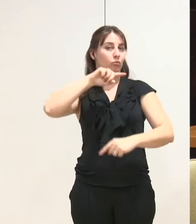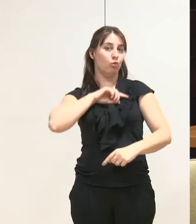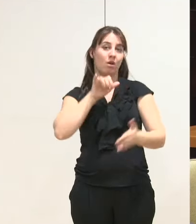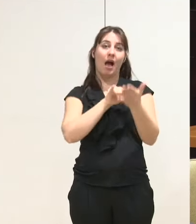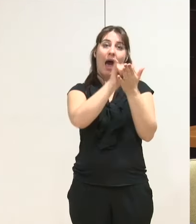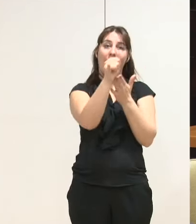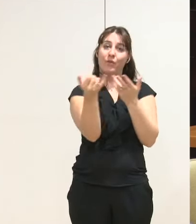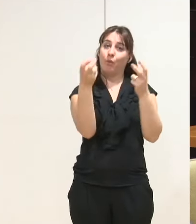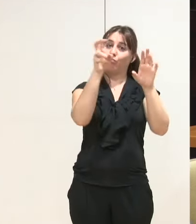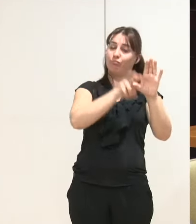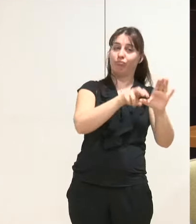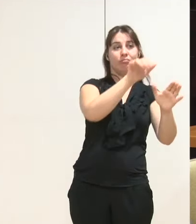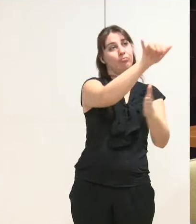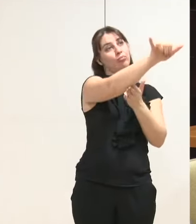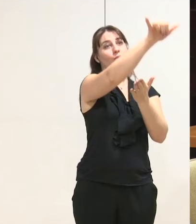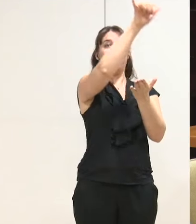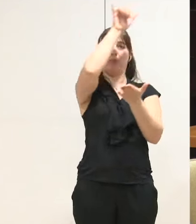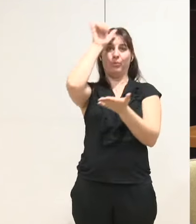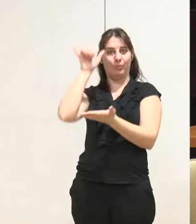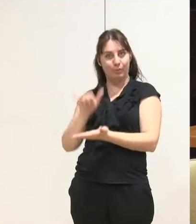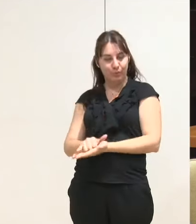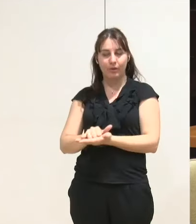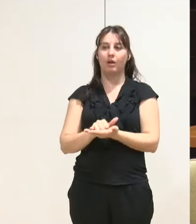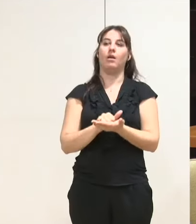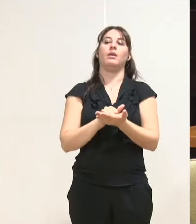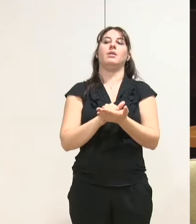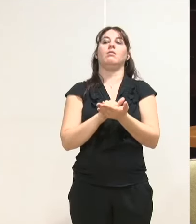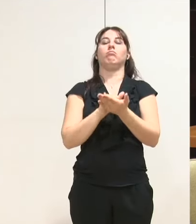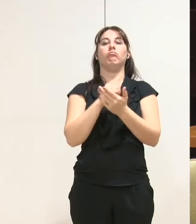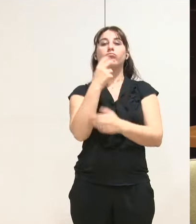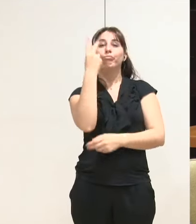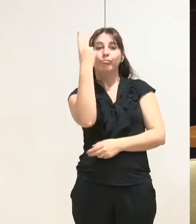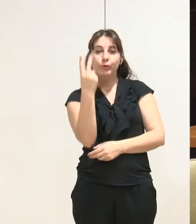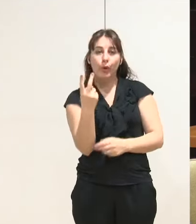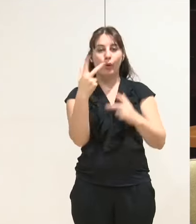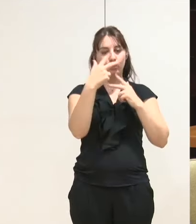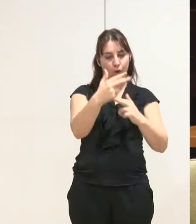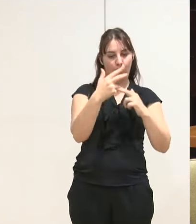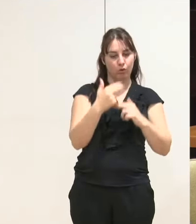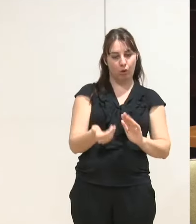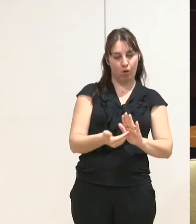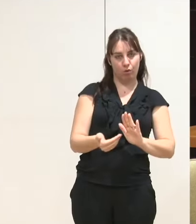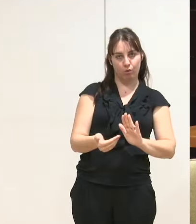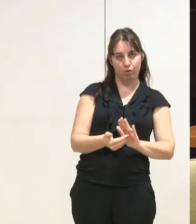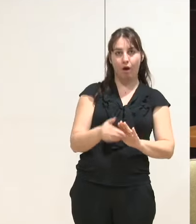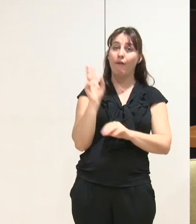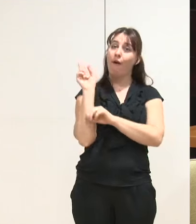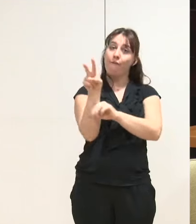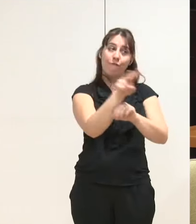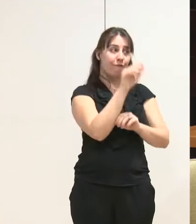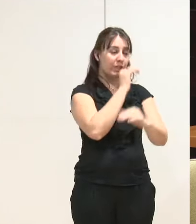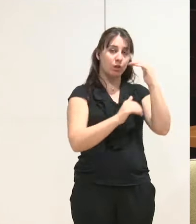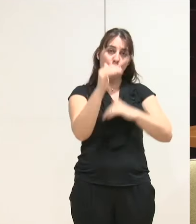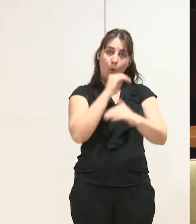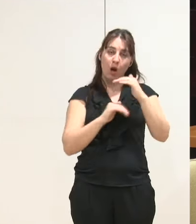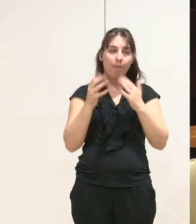avion pour rentrer de Montréal il y a eu deux temps deux autres temps donc des temps de visite de programme donc